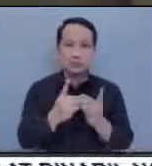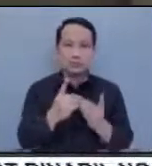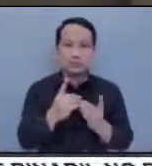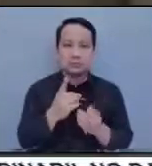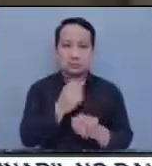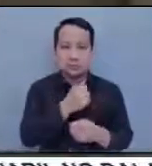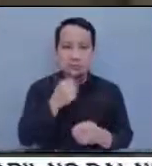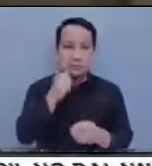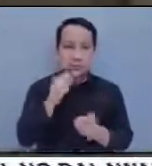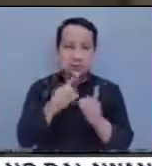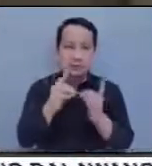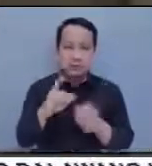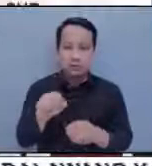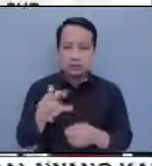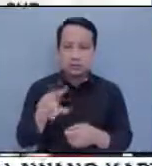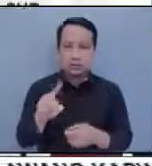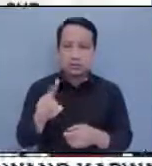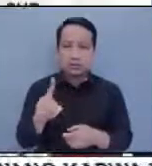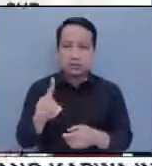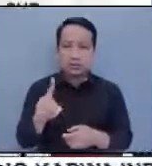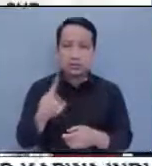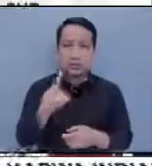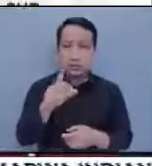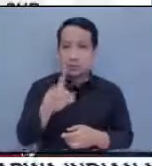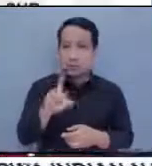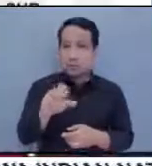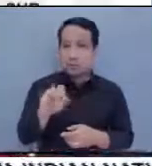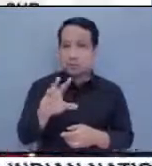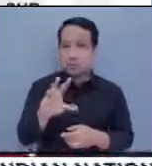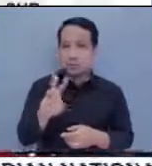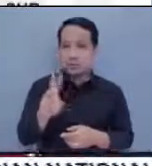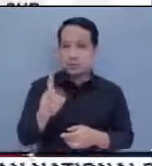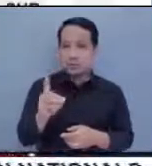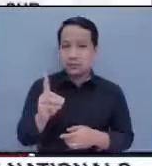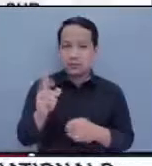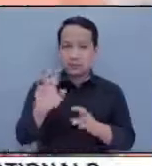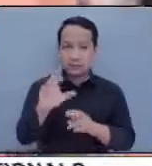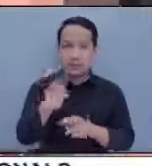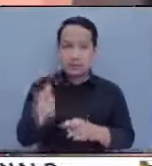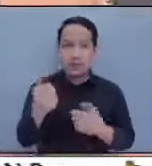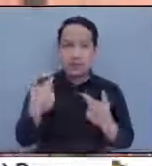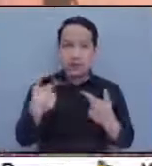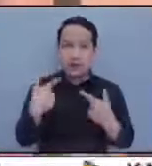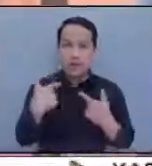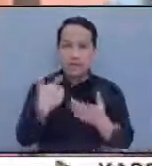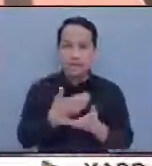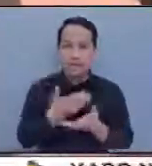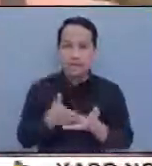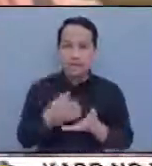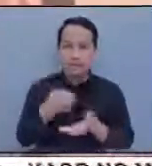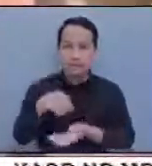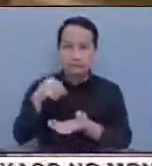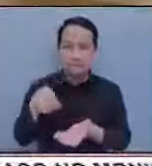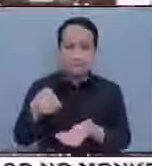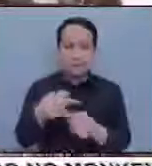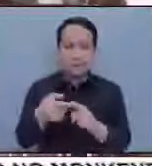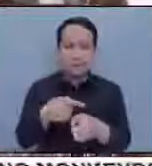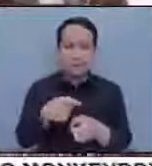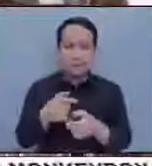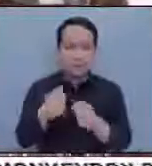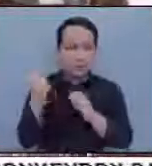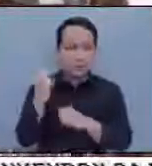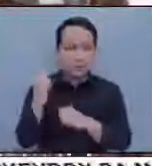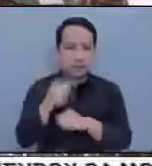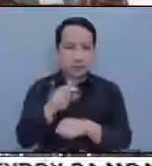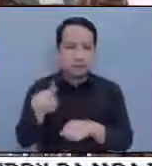of Social Welfare and Development sa programang Laging Handa na may mga ayuda pang aasahan ang publiko mula sa gobyerno bago magtapos